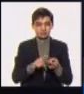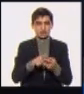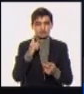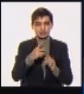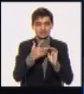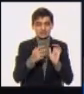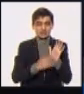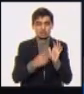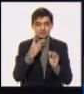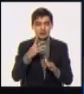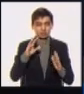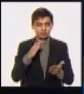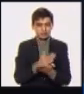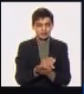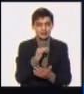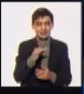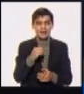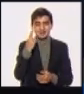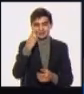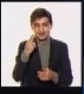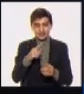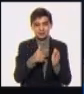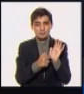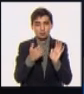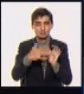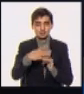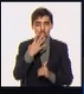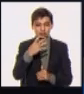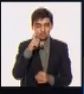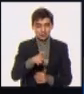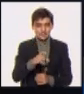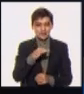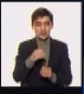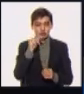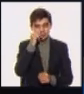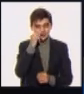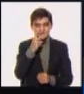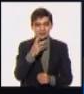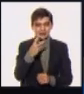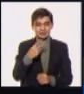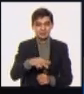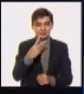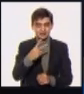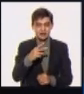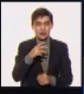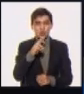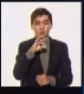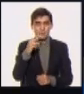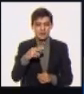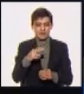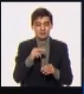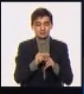1392 случая далее следует столица 754 человека их шымкент там утка вид лечится